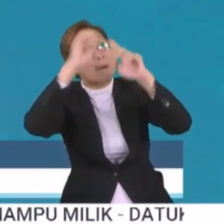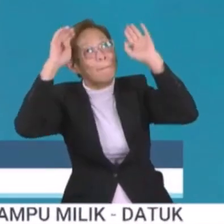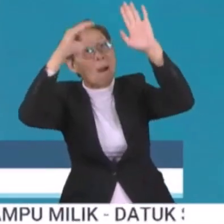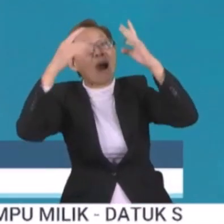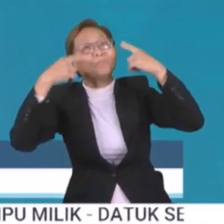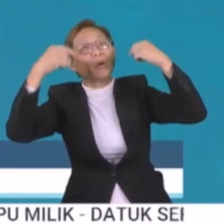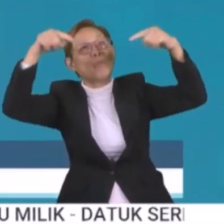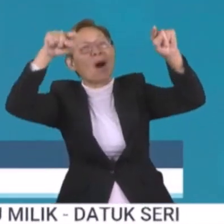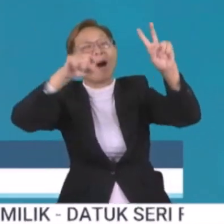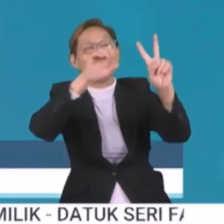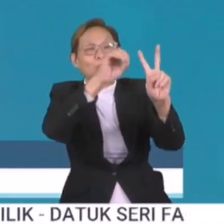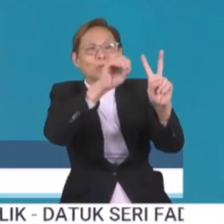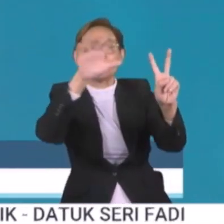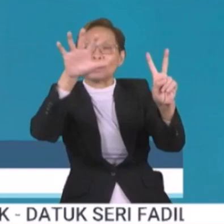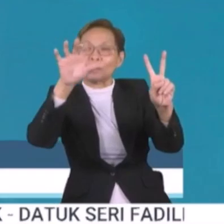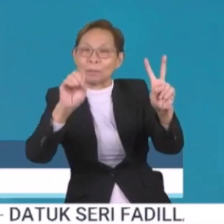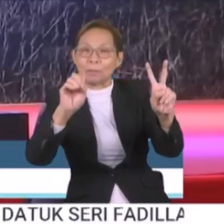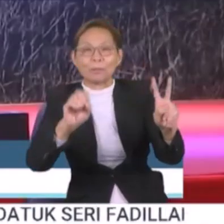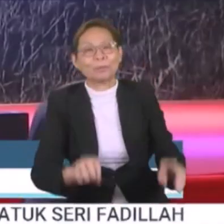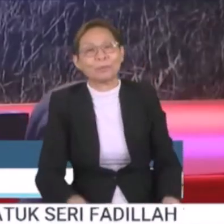Cemerlang 2050.